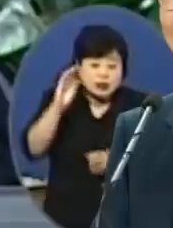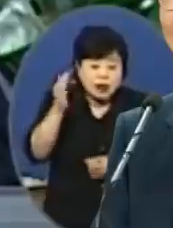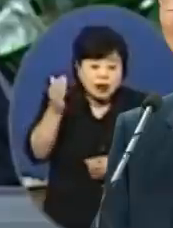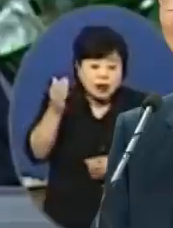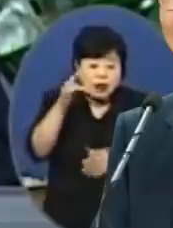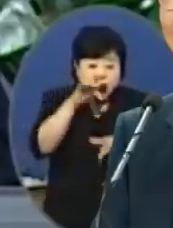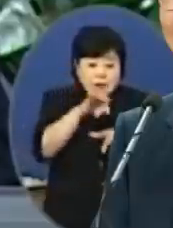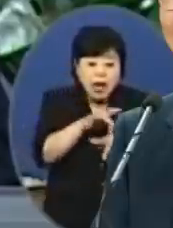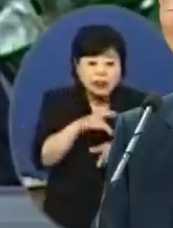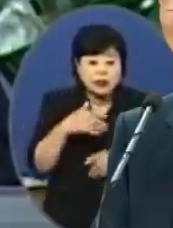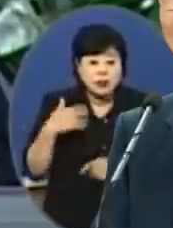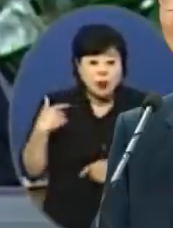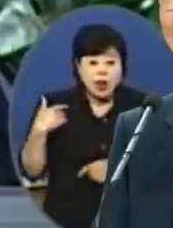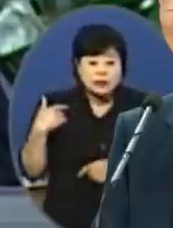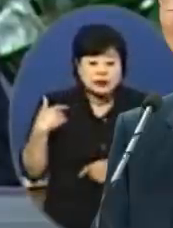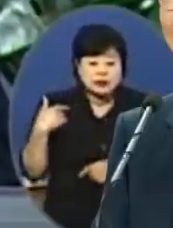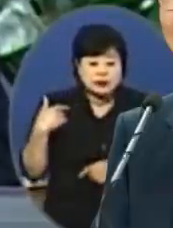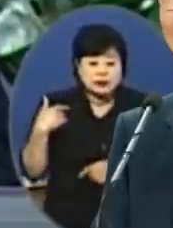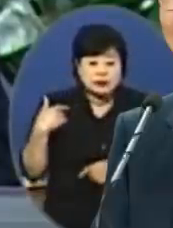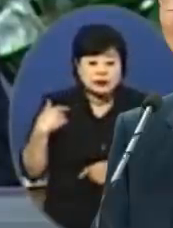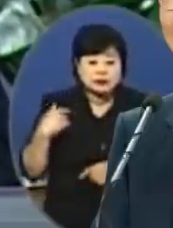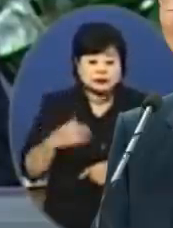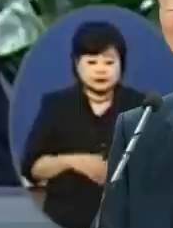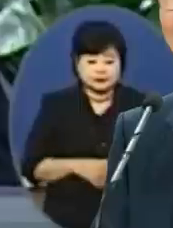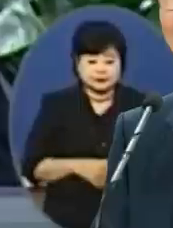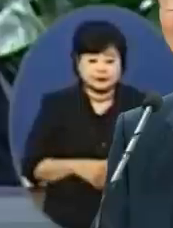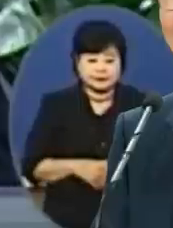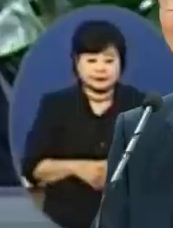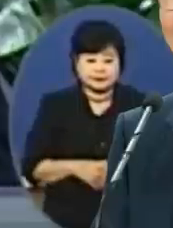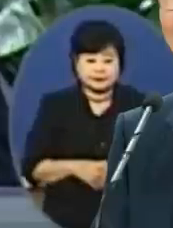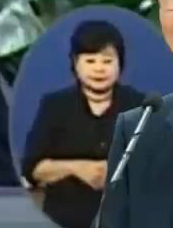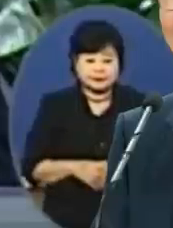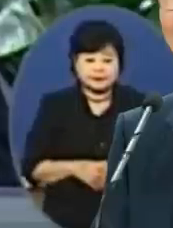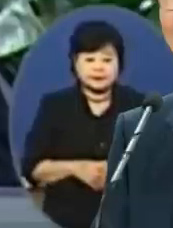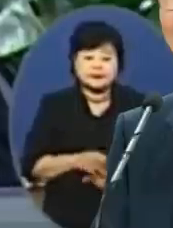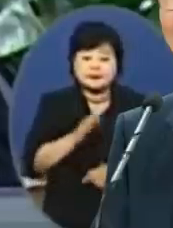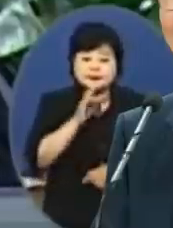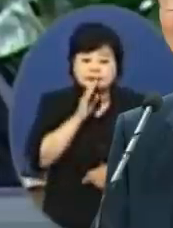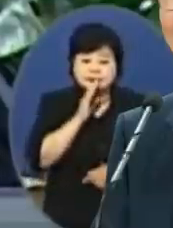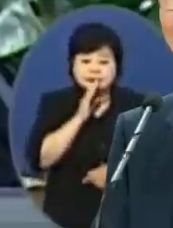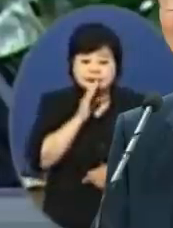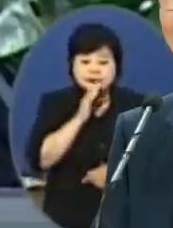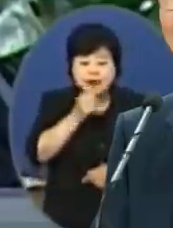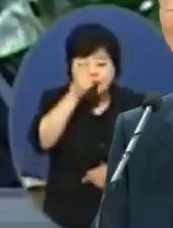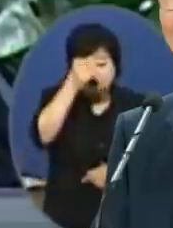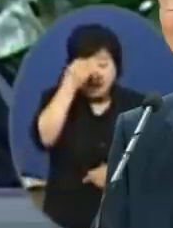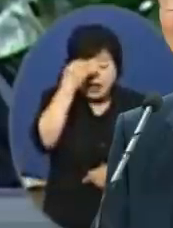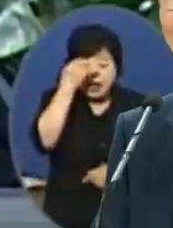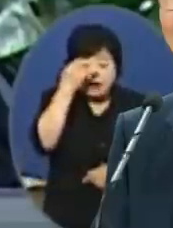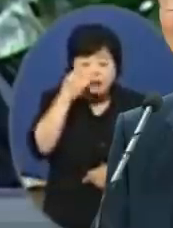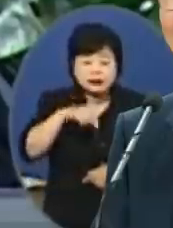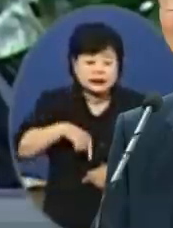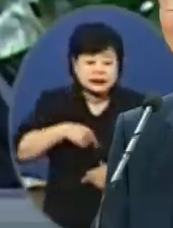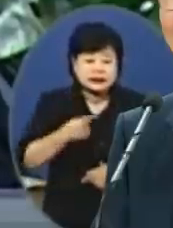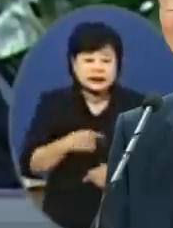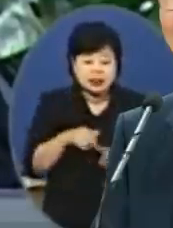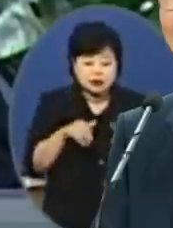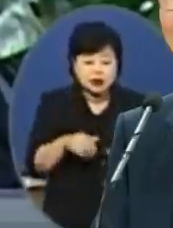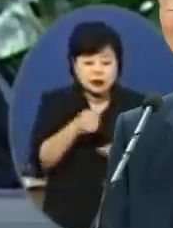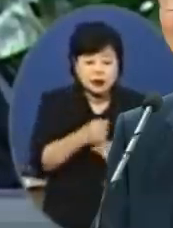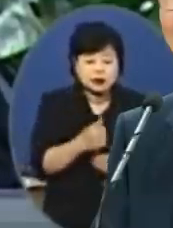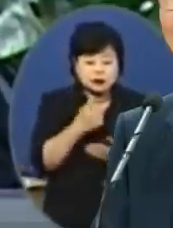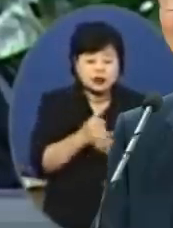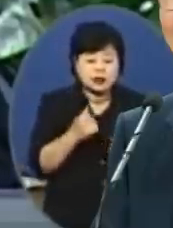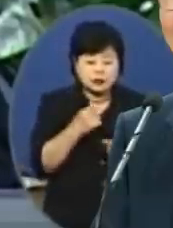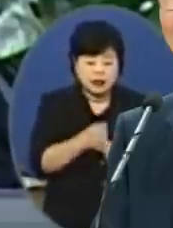것이라고 마귀는 생각하지 않았었습니다. 그런 인생은 생각나지 않았었습니다. 그는 아담과 하와를 자기의 부하로 만들고